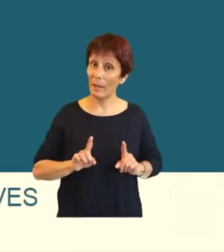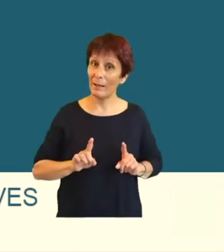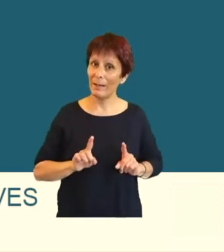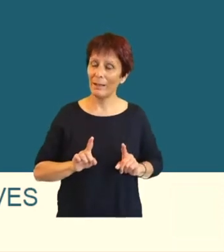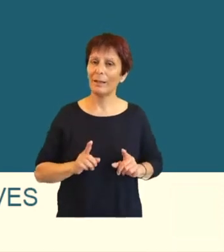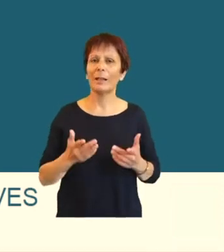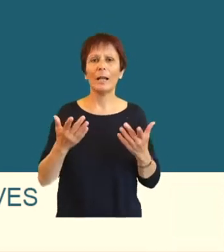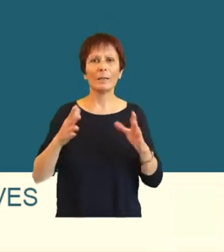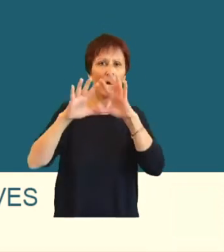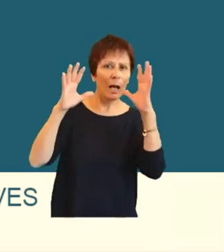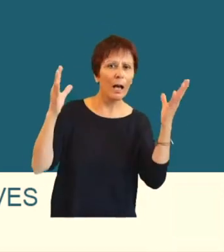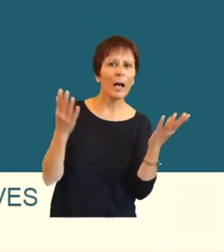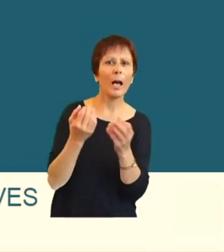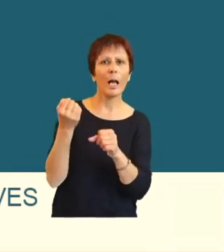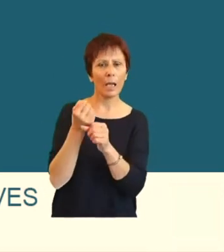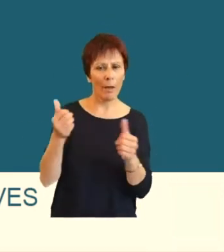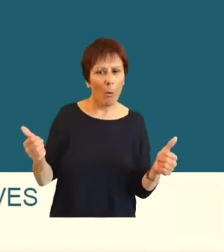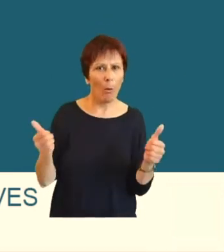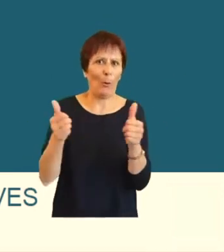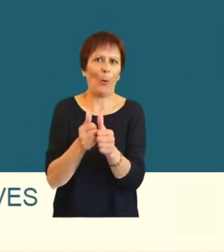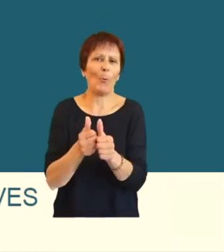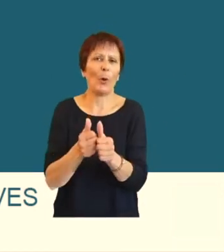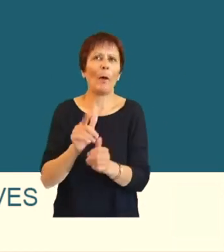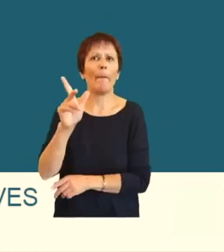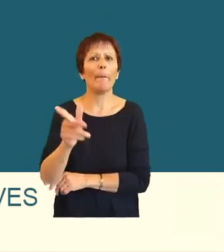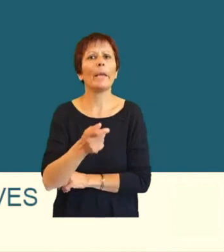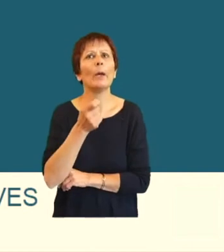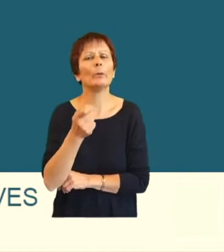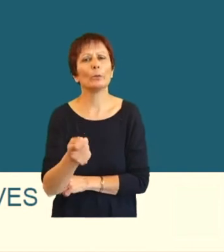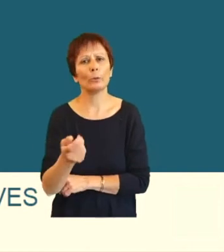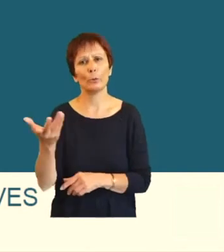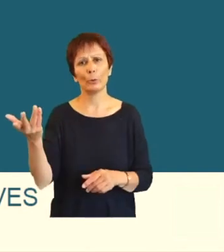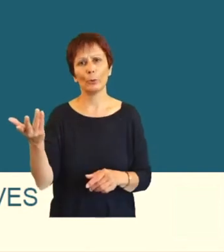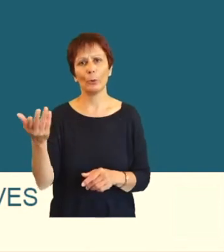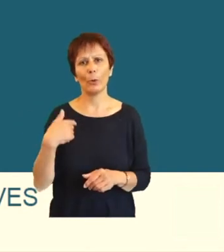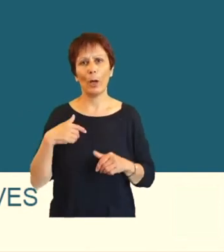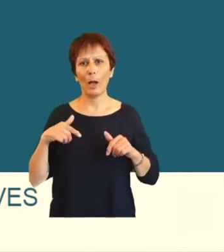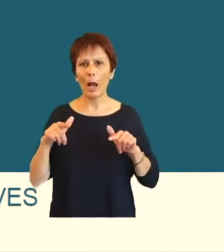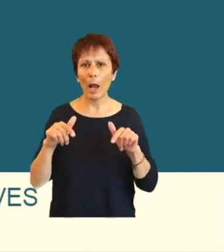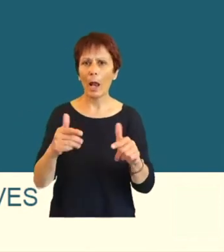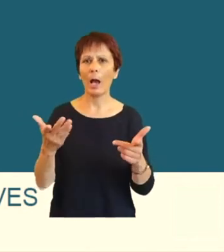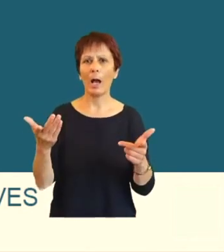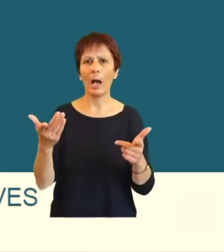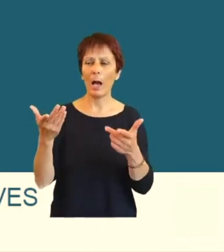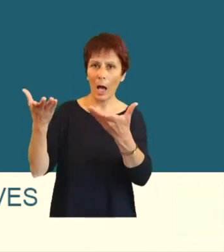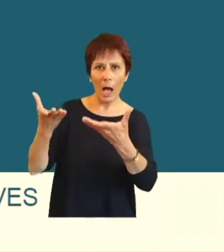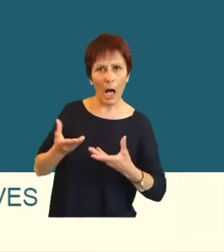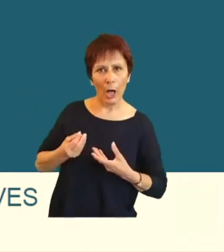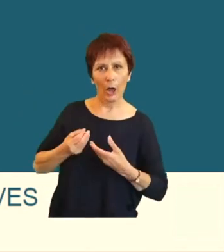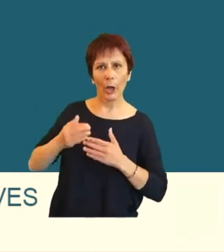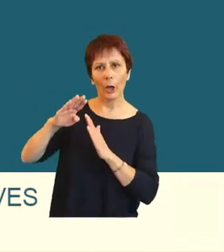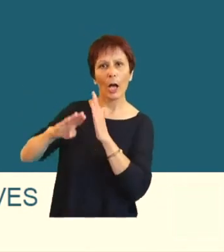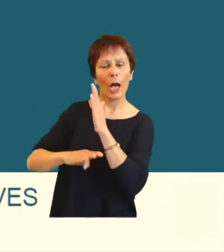Et je pense que c'est un travail commun. Et bien sûr que nous serons là. On l'accueillera sur le